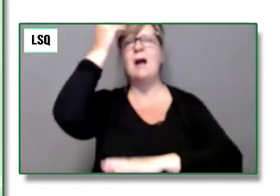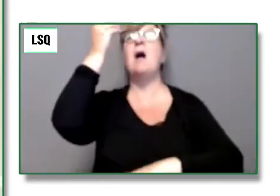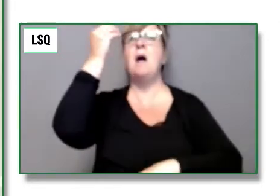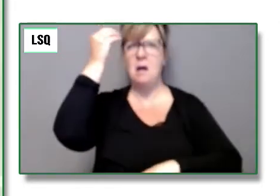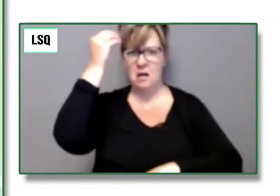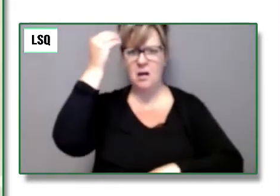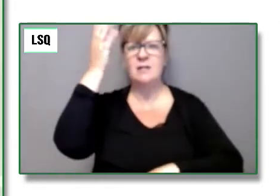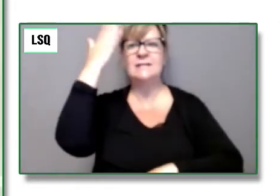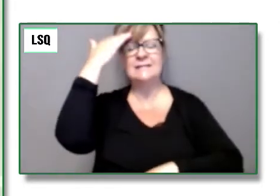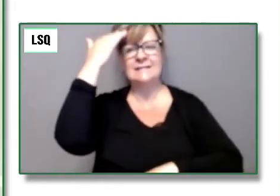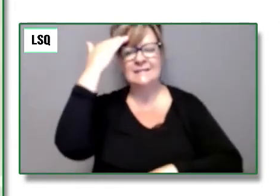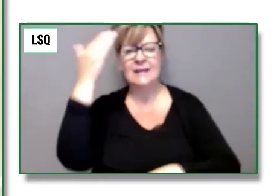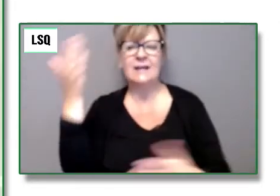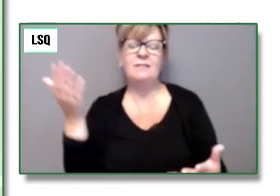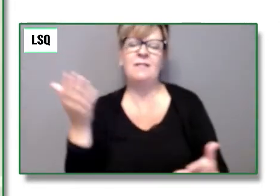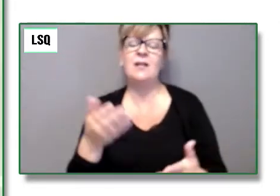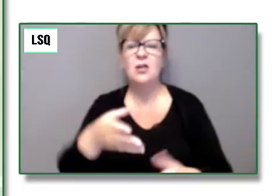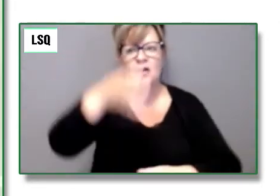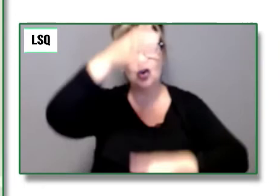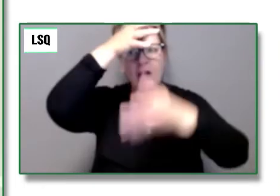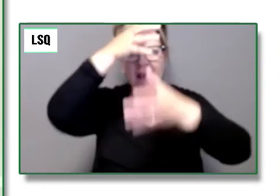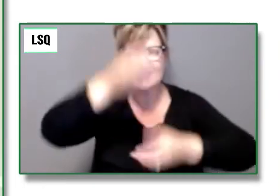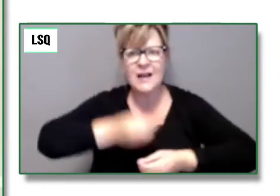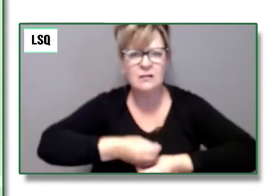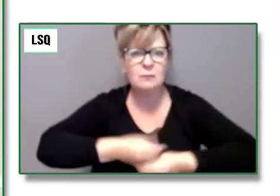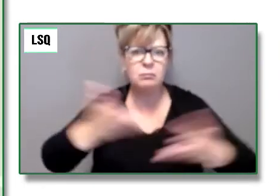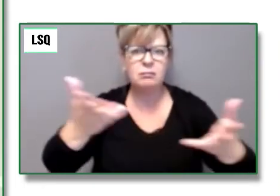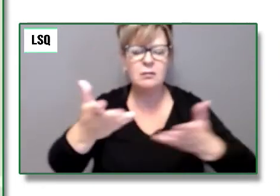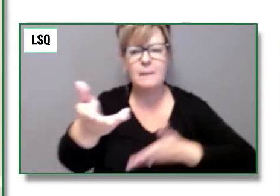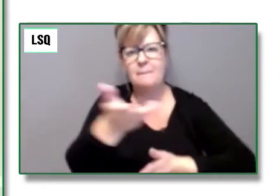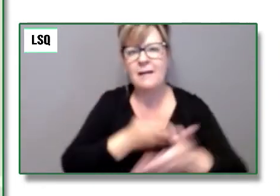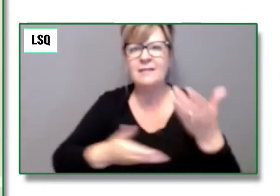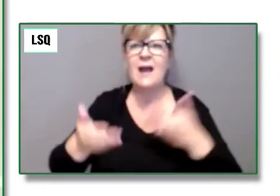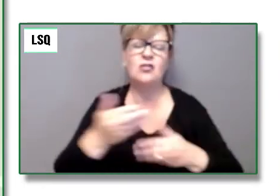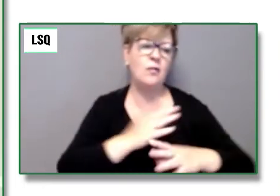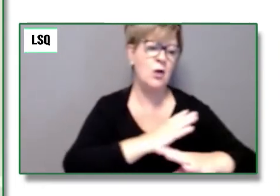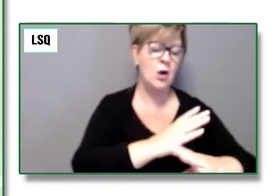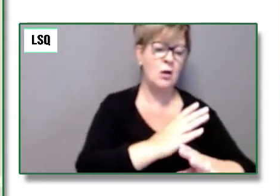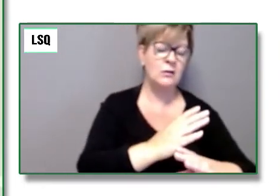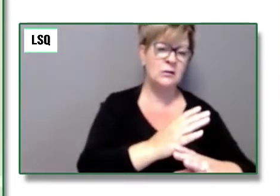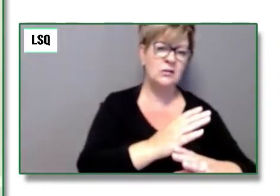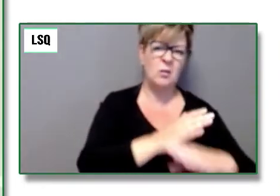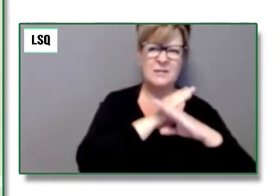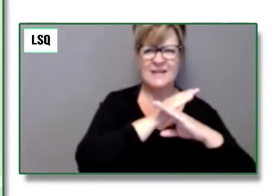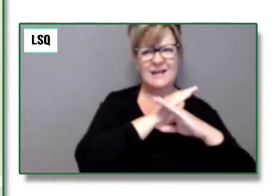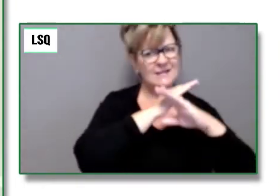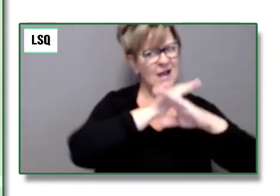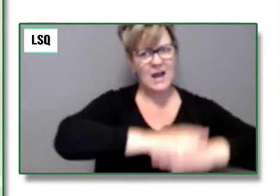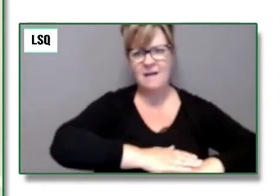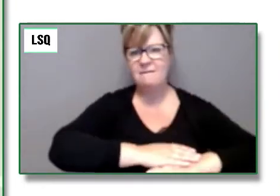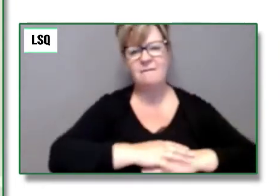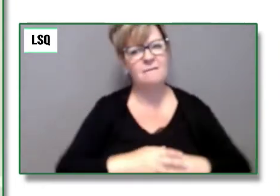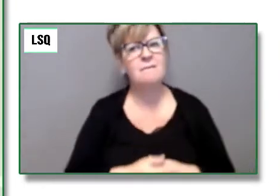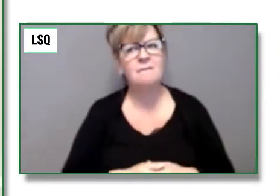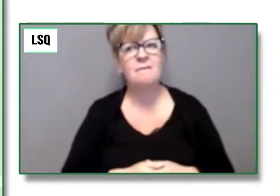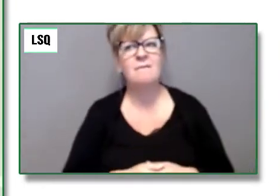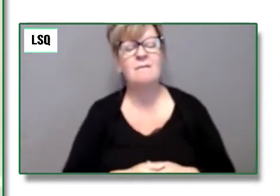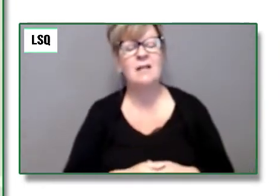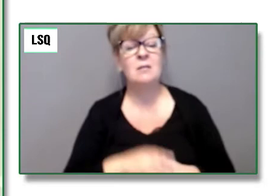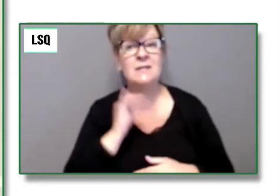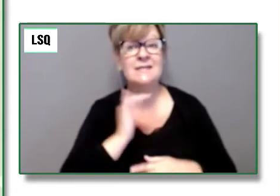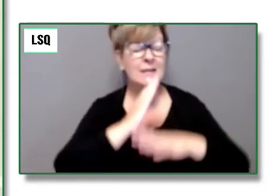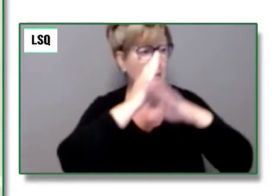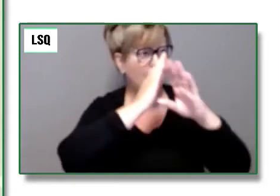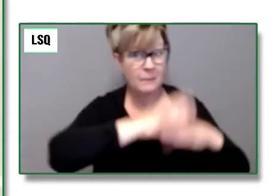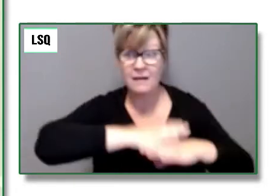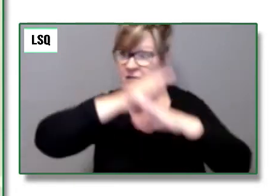arrive à un espace alors que tous ces éléments de friction, tous ces obstacles physiques et